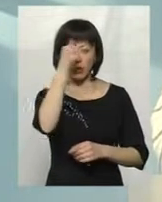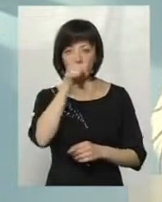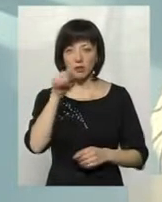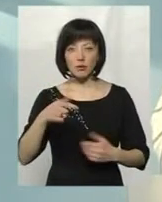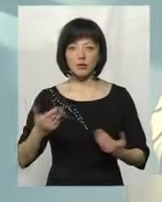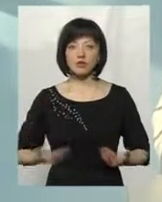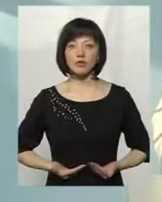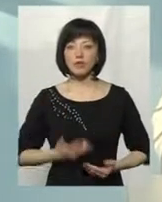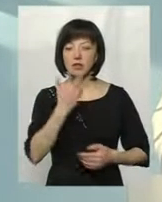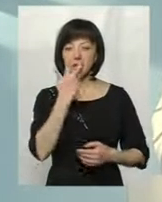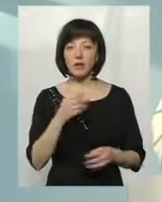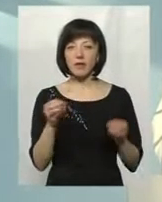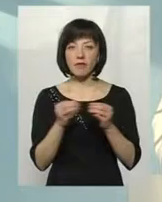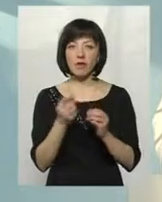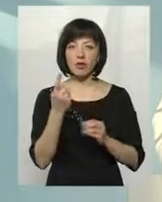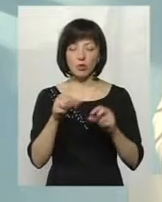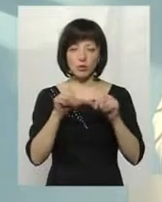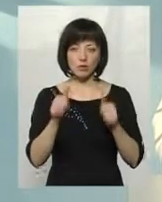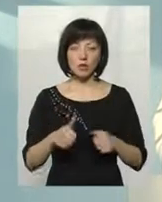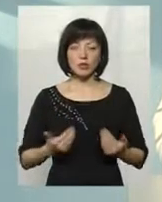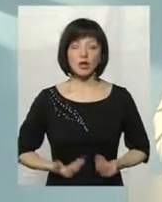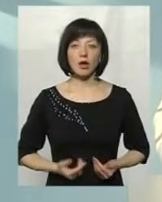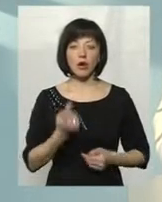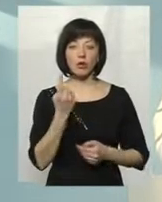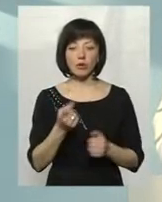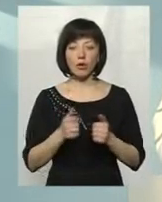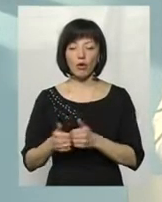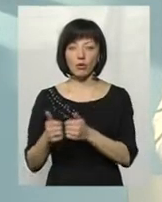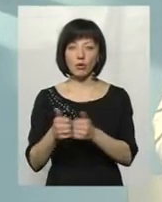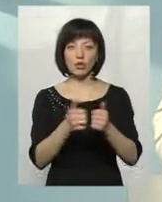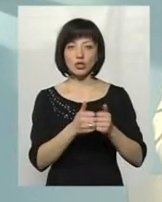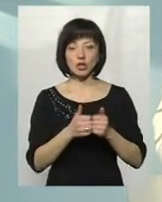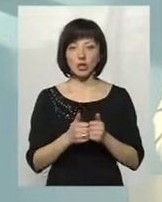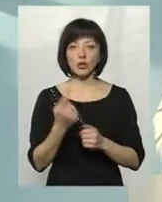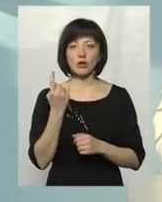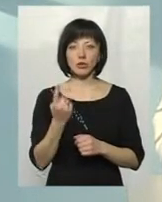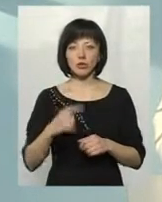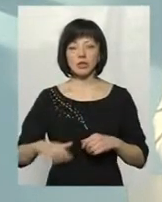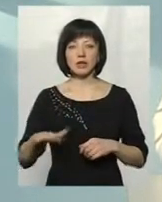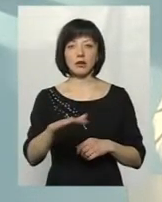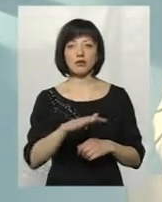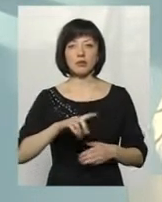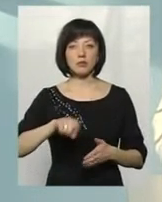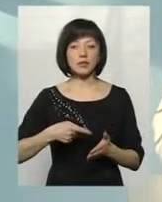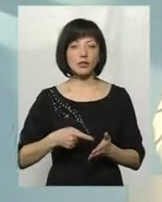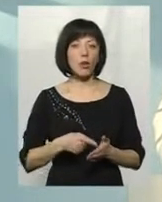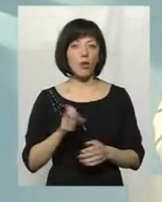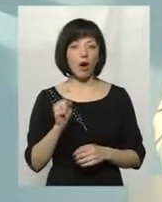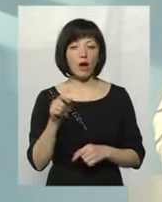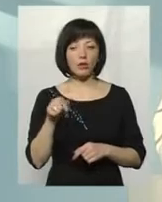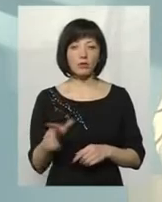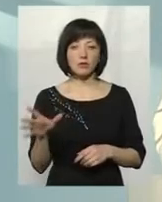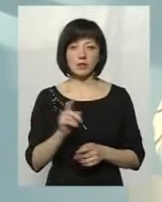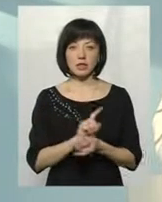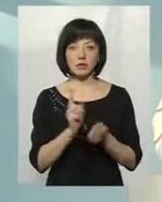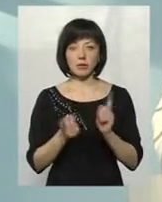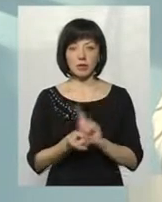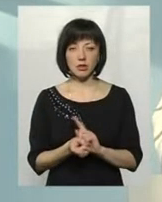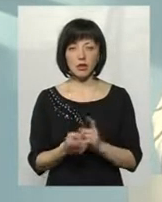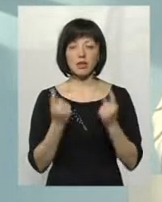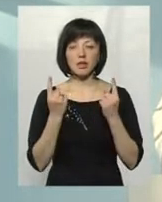Вони звикли до одного способу життя, до одного оточення, до одного середовища міського, а тут все змінюється. Але,